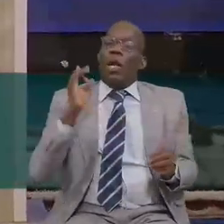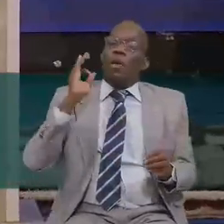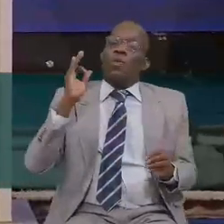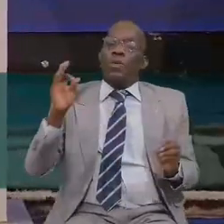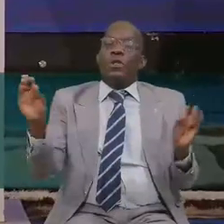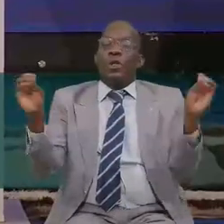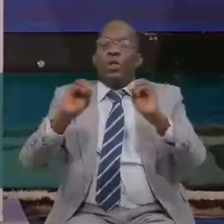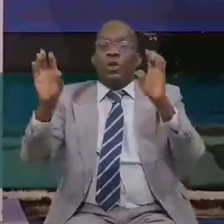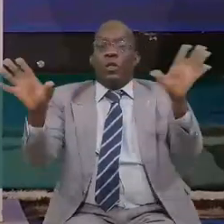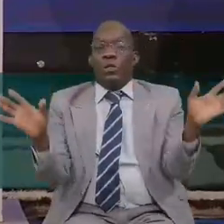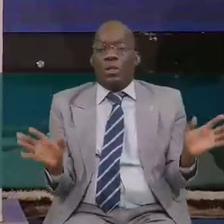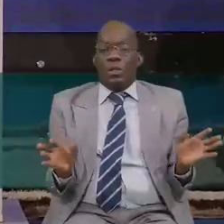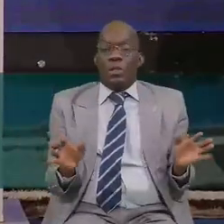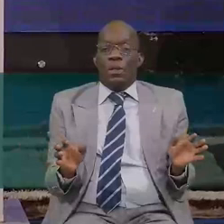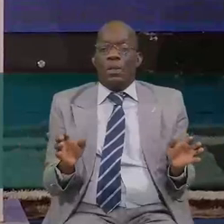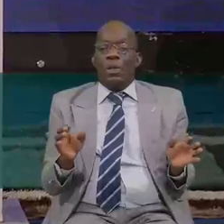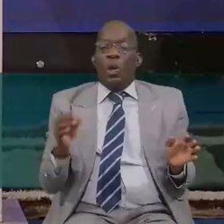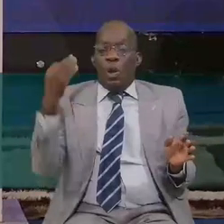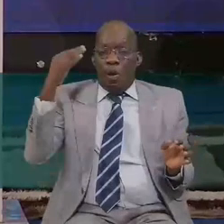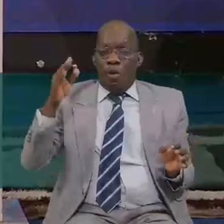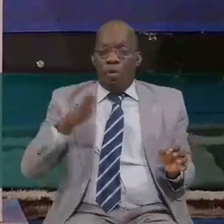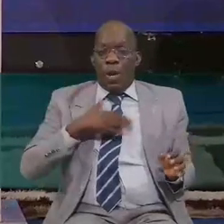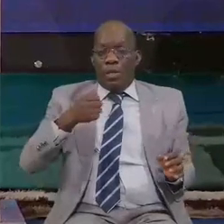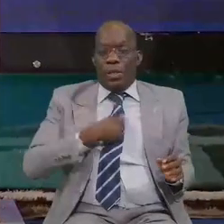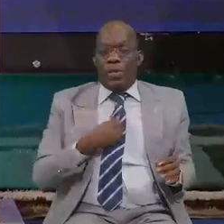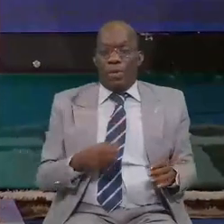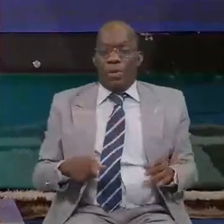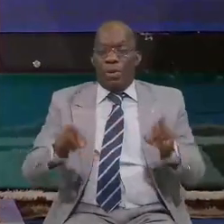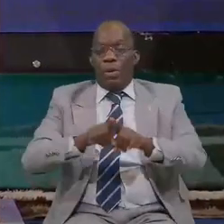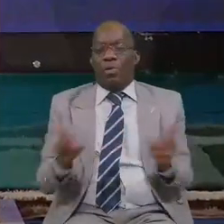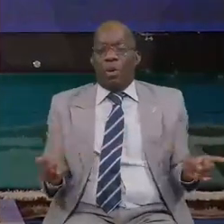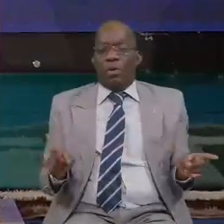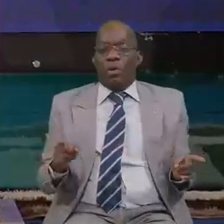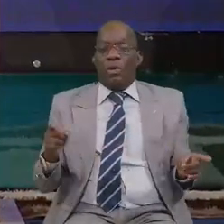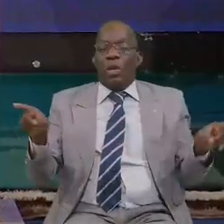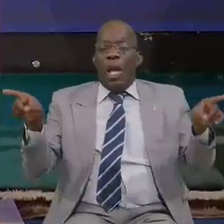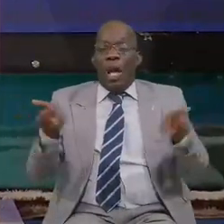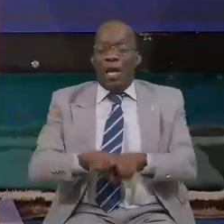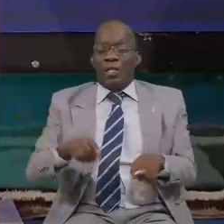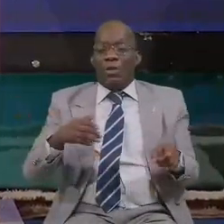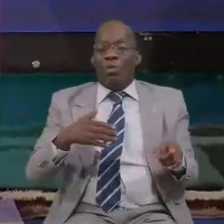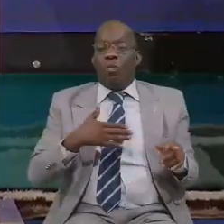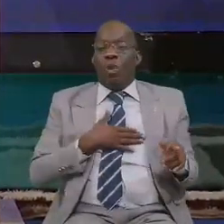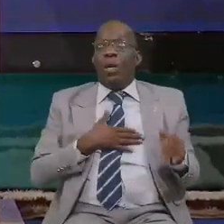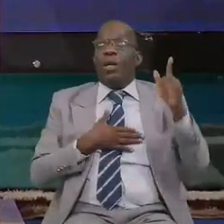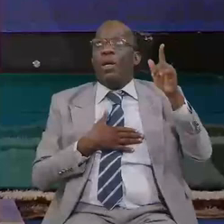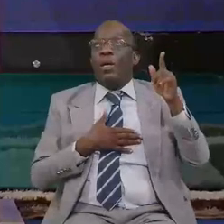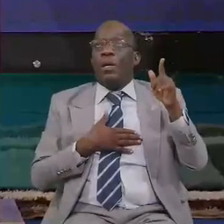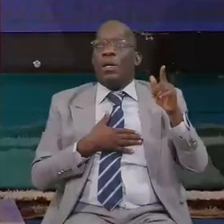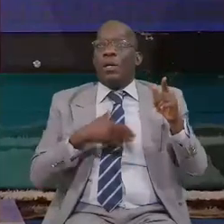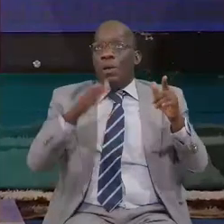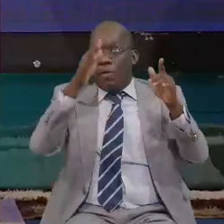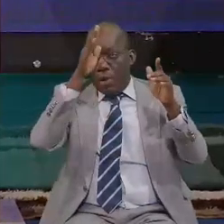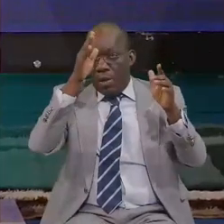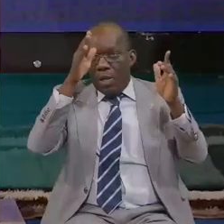Il dit, de moi-même, mais tel que mon Père m'a